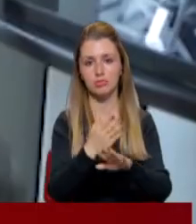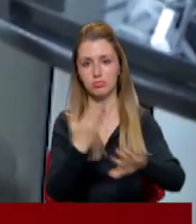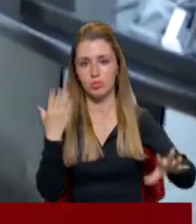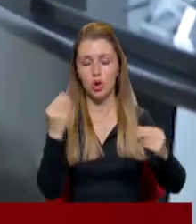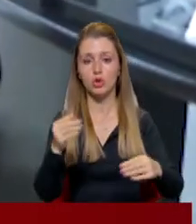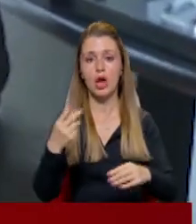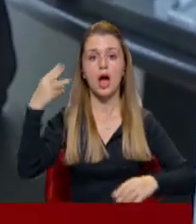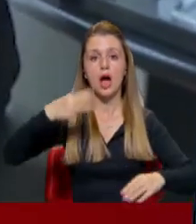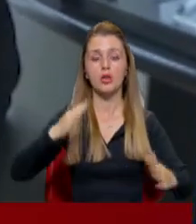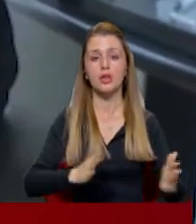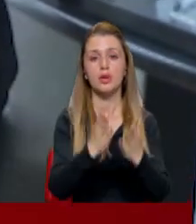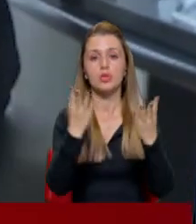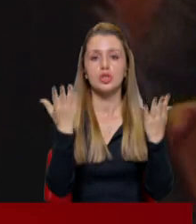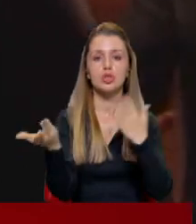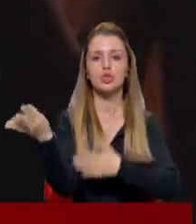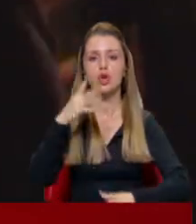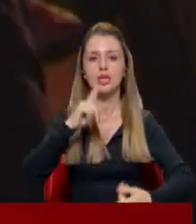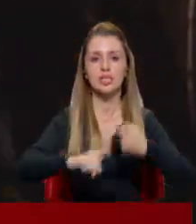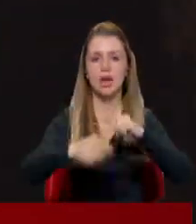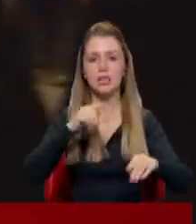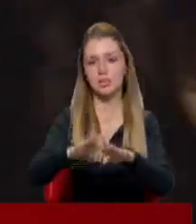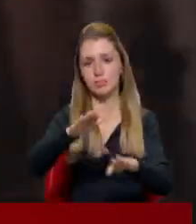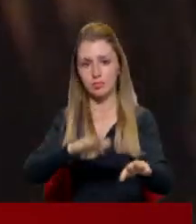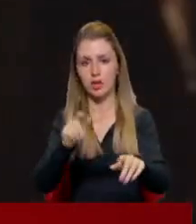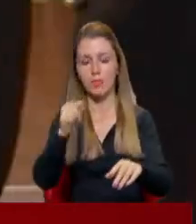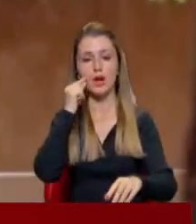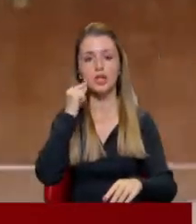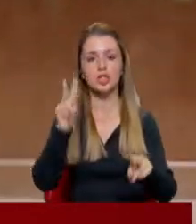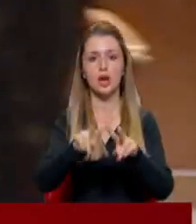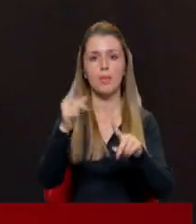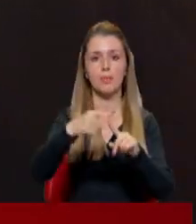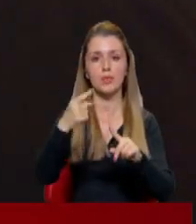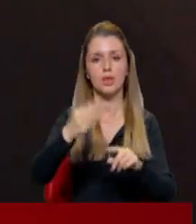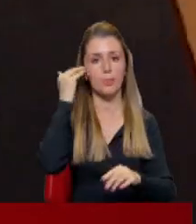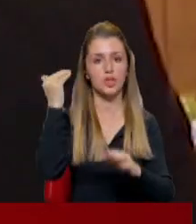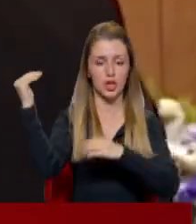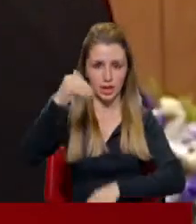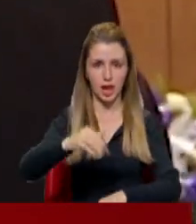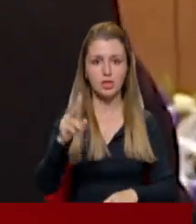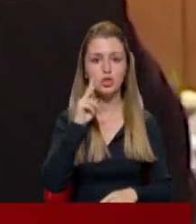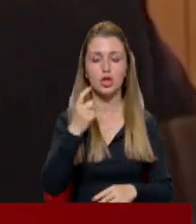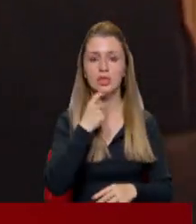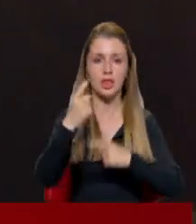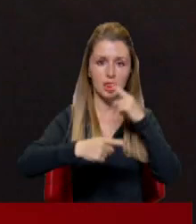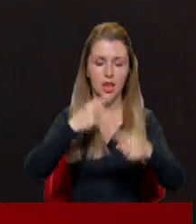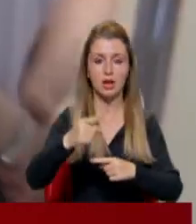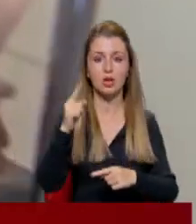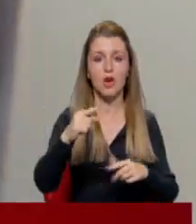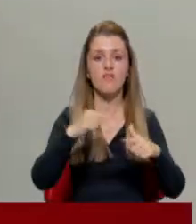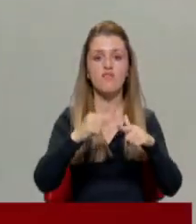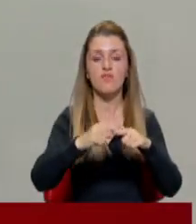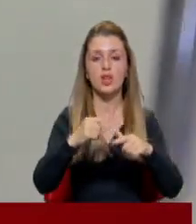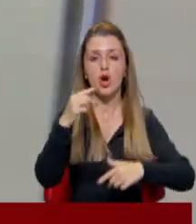düştü Erdoğan'ın tepkisi sonrasında siyasetten geri adım atan Fidan mitin başına yeniden döndü son yıllarda yurt dışı fetö operasyonları